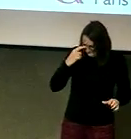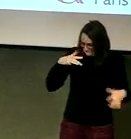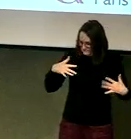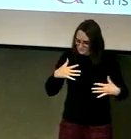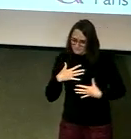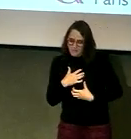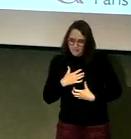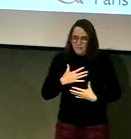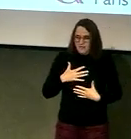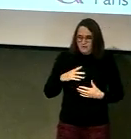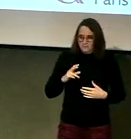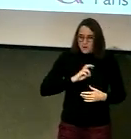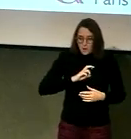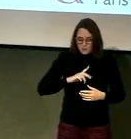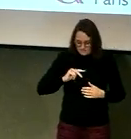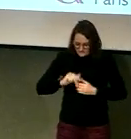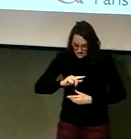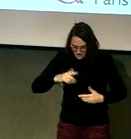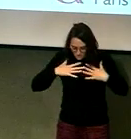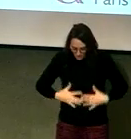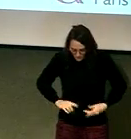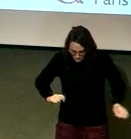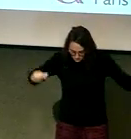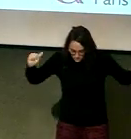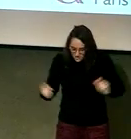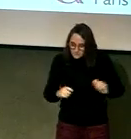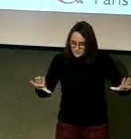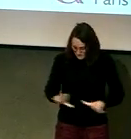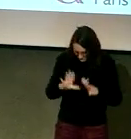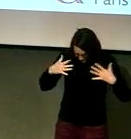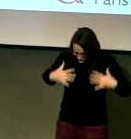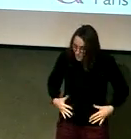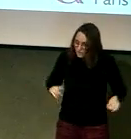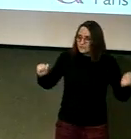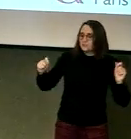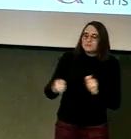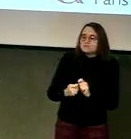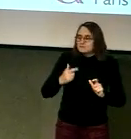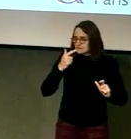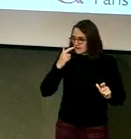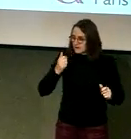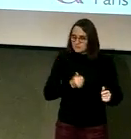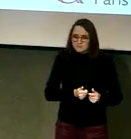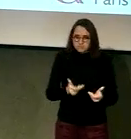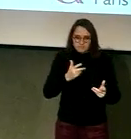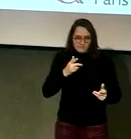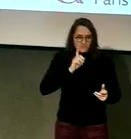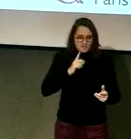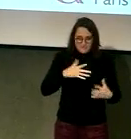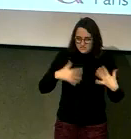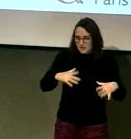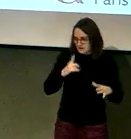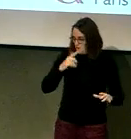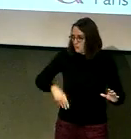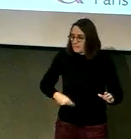les peurs de changement de son corps, de l'image corporelle. Donc, il y a des femmes qui ont déjà la culpabilité de manger